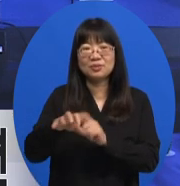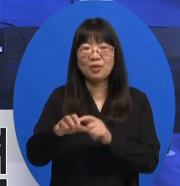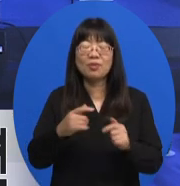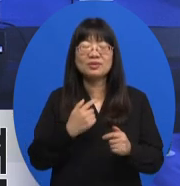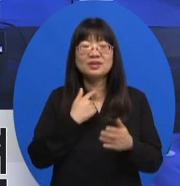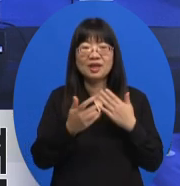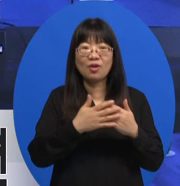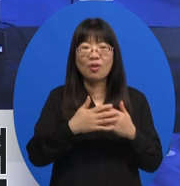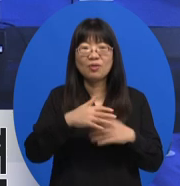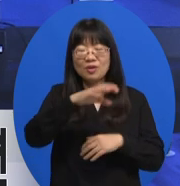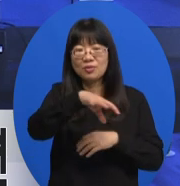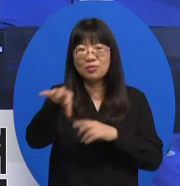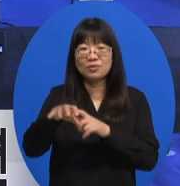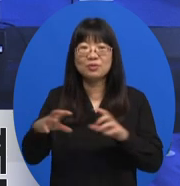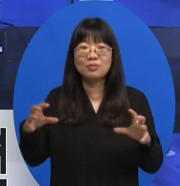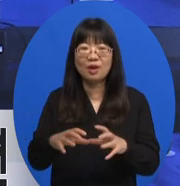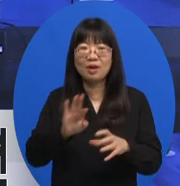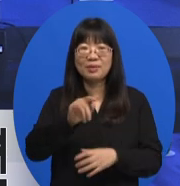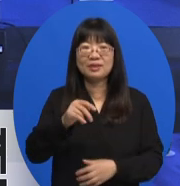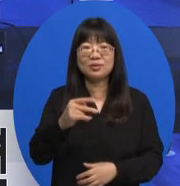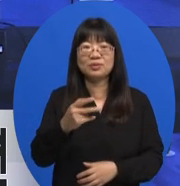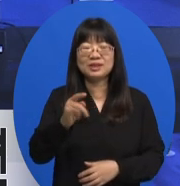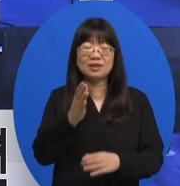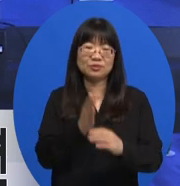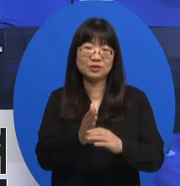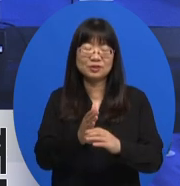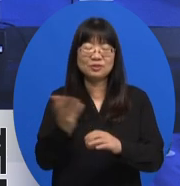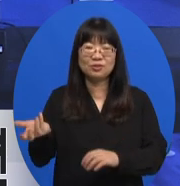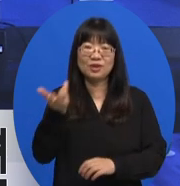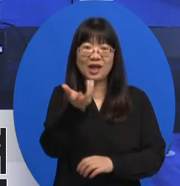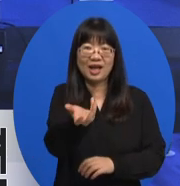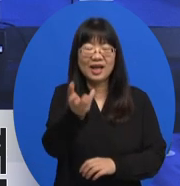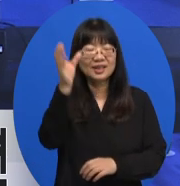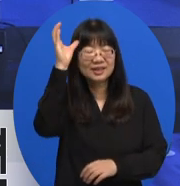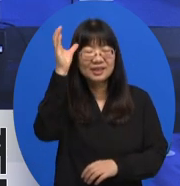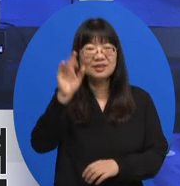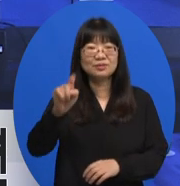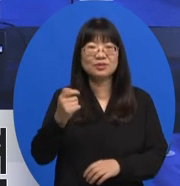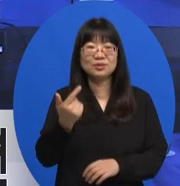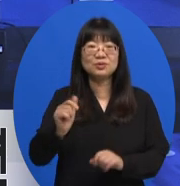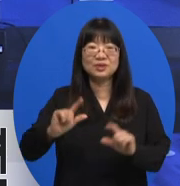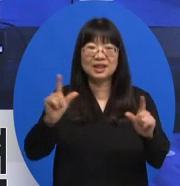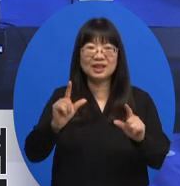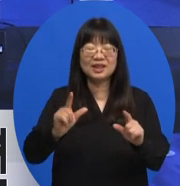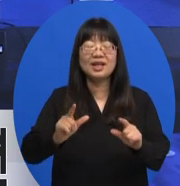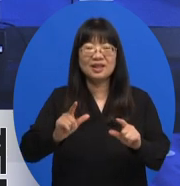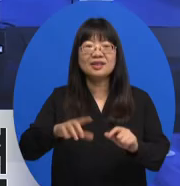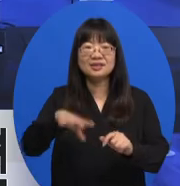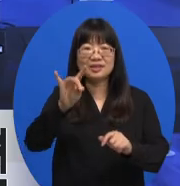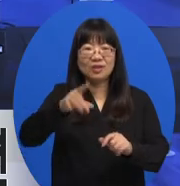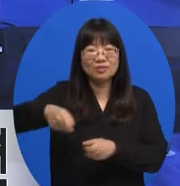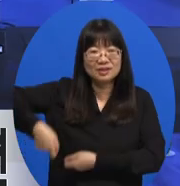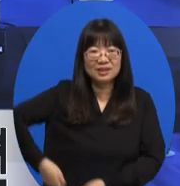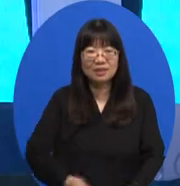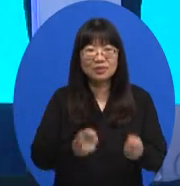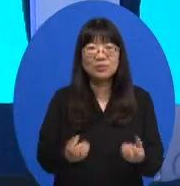반도체 허브로 도약할 것으로 기대되는데요. 16일 착공식에 다녀왔습니다. 자세한 내용 전해드립니다.